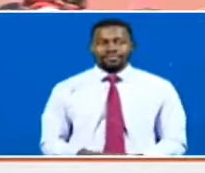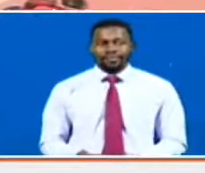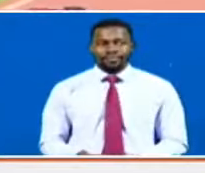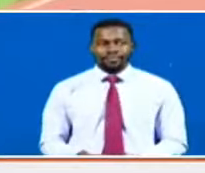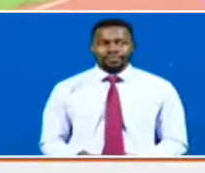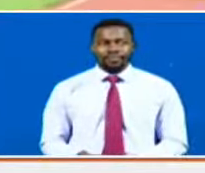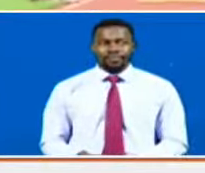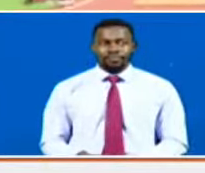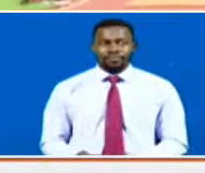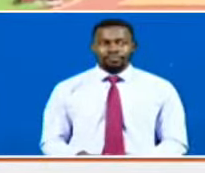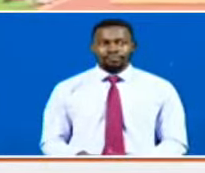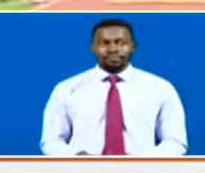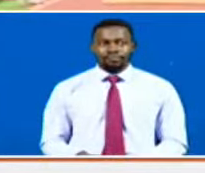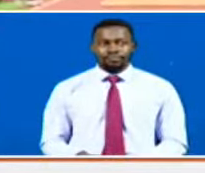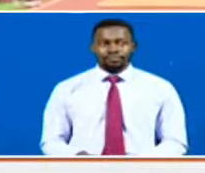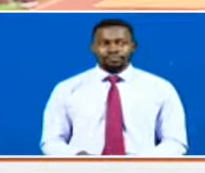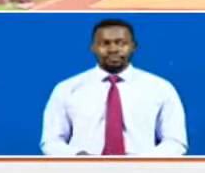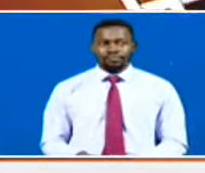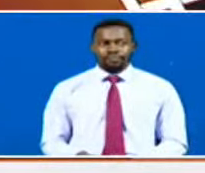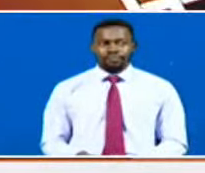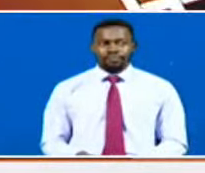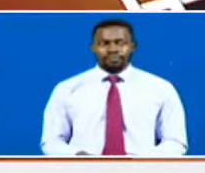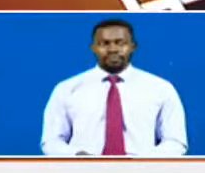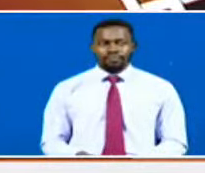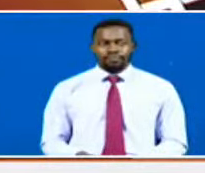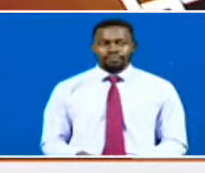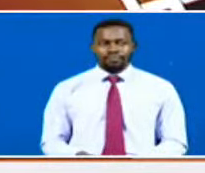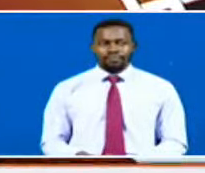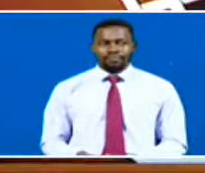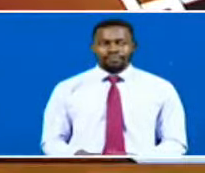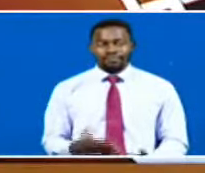Terry, KTN News, michezo. Na mtazamaji wetu wa KTN Home, tunaomba